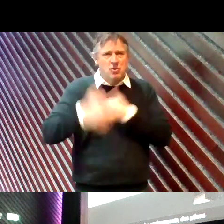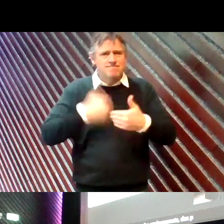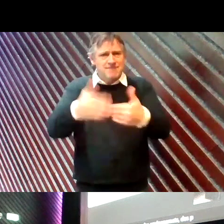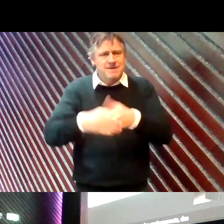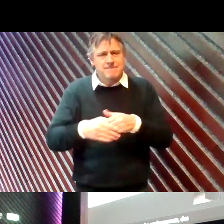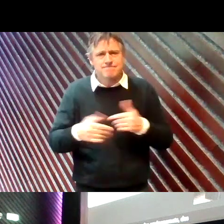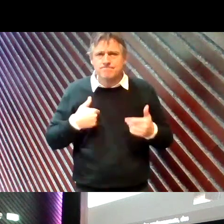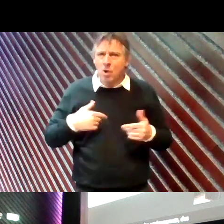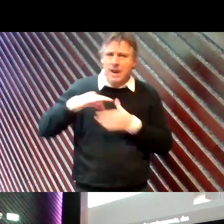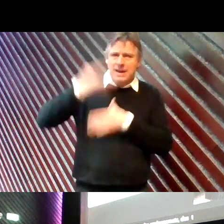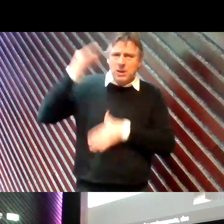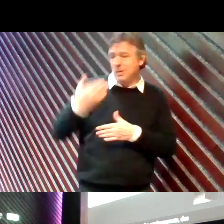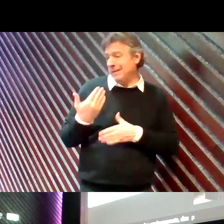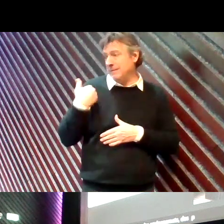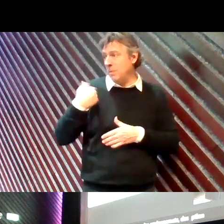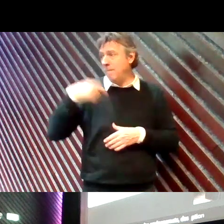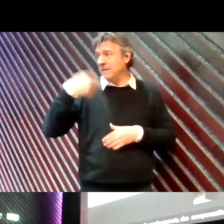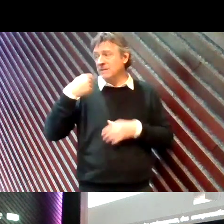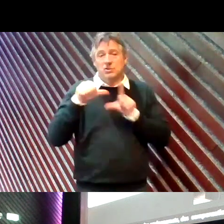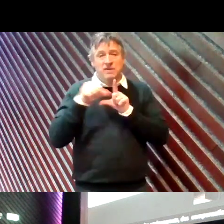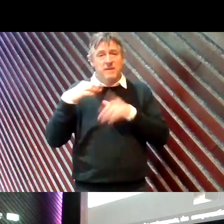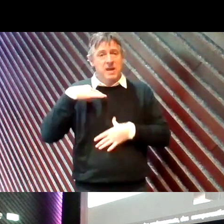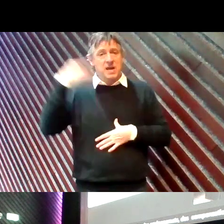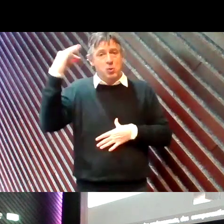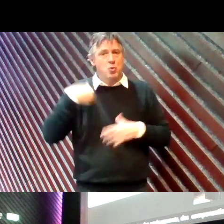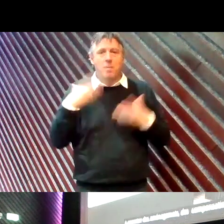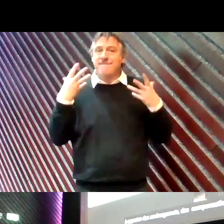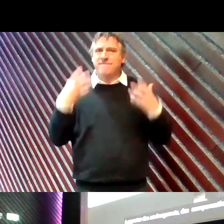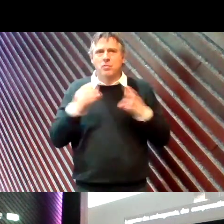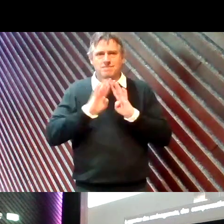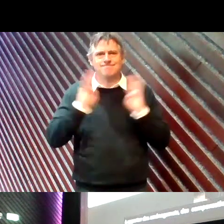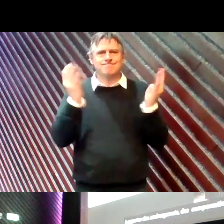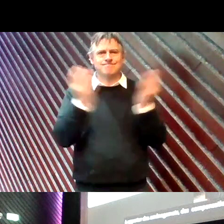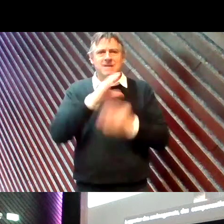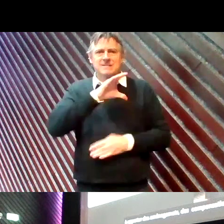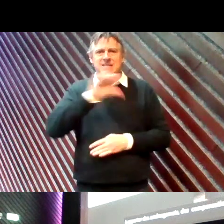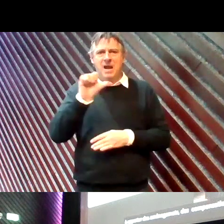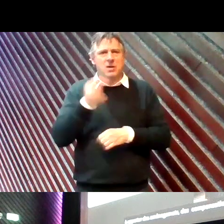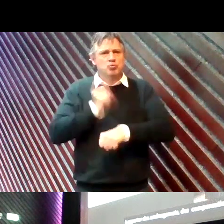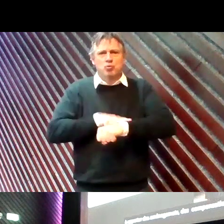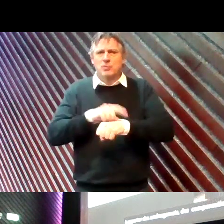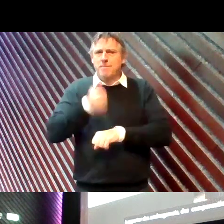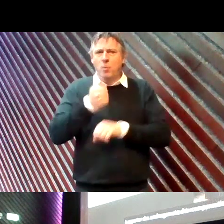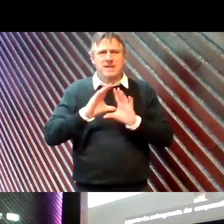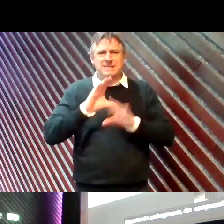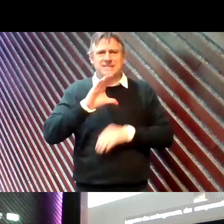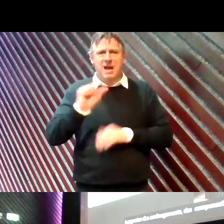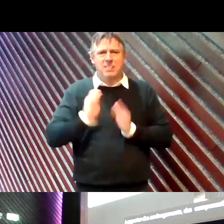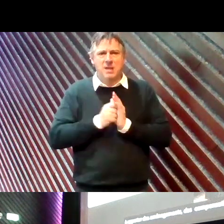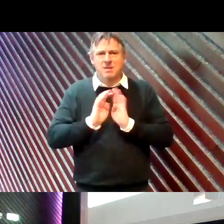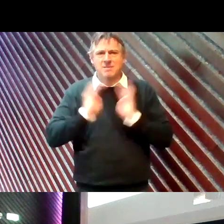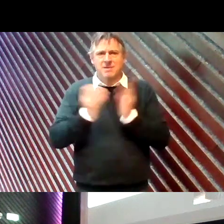lorsque j'ai été élu très récemment président de la GEPIP, j'ai souhaité au conseil d'administration, même bien le premier conseil d'administration, eh bien, la